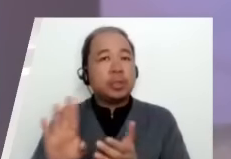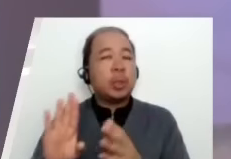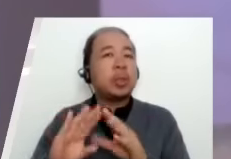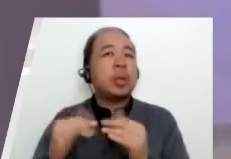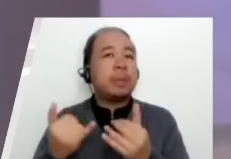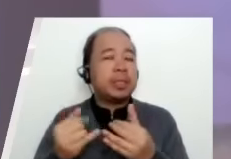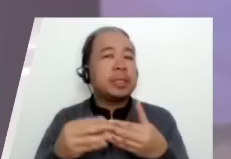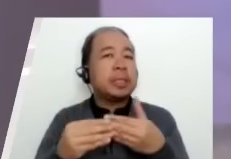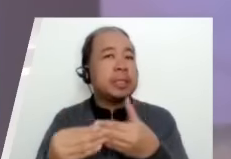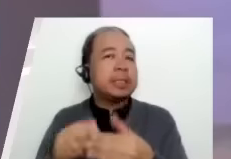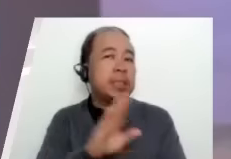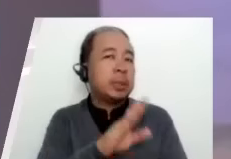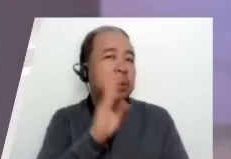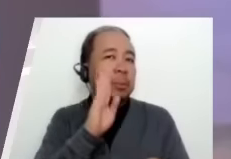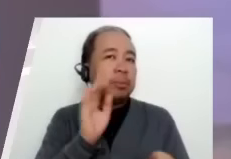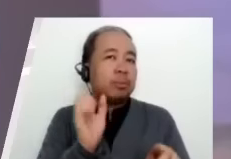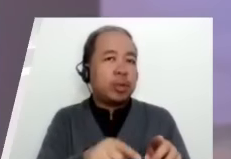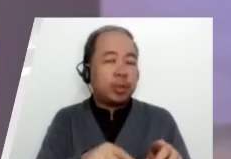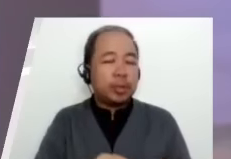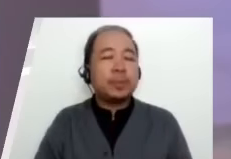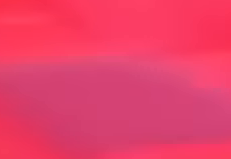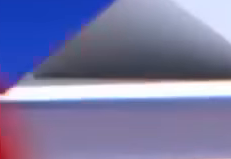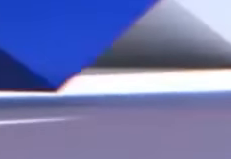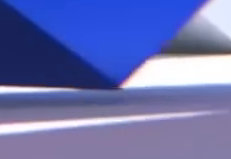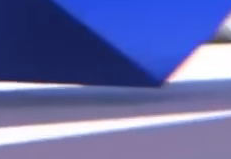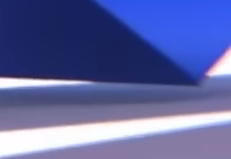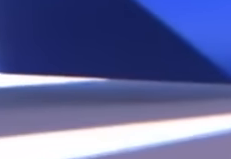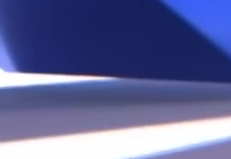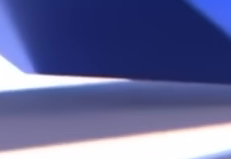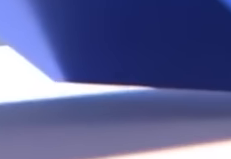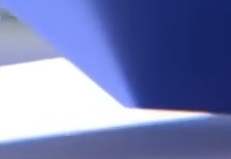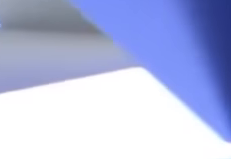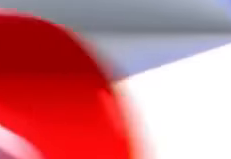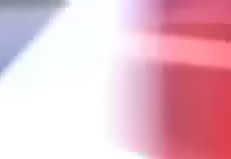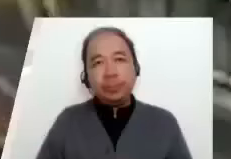ng kanyang kapatid. Nakatutok si Joseph Morong.